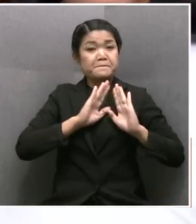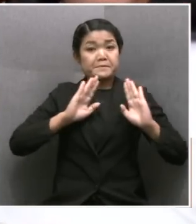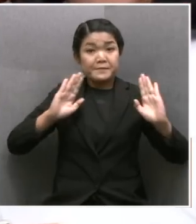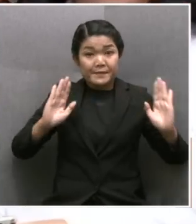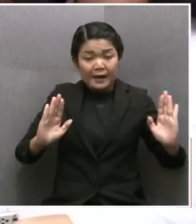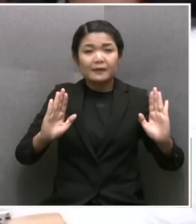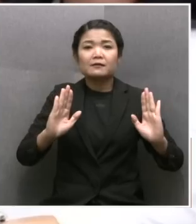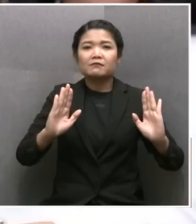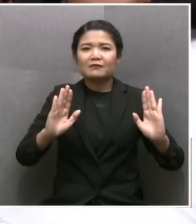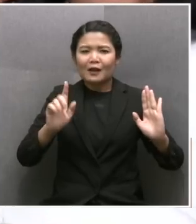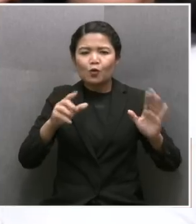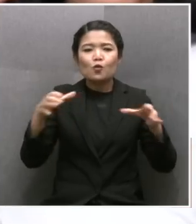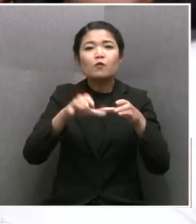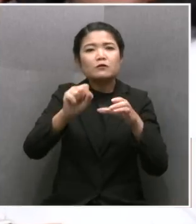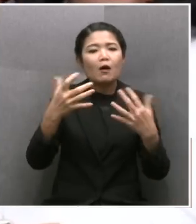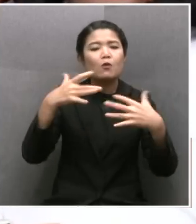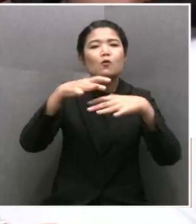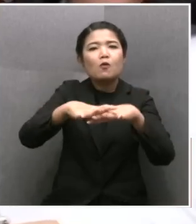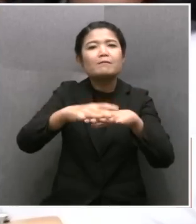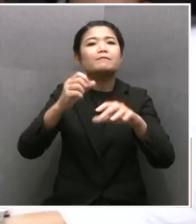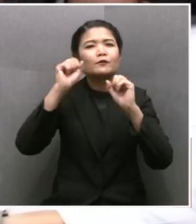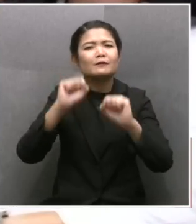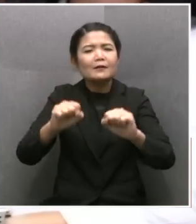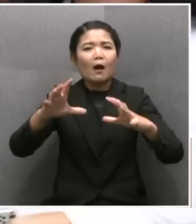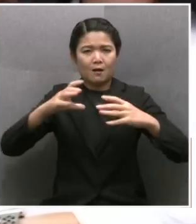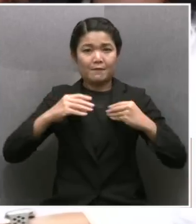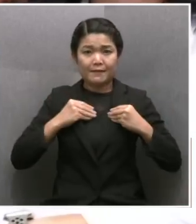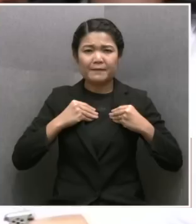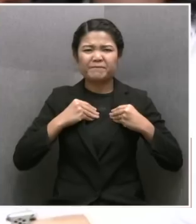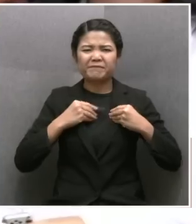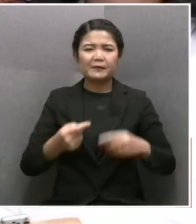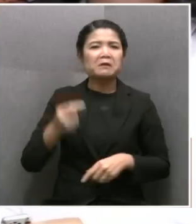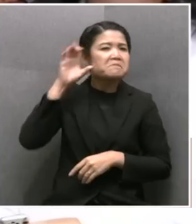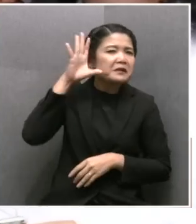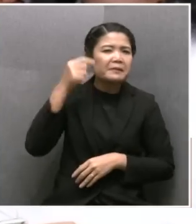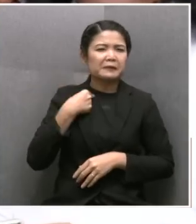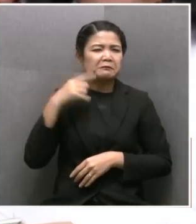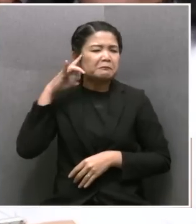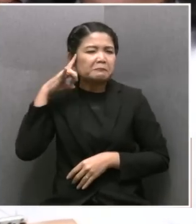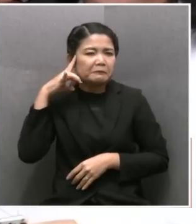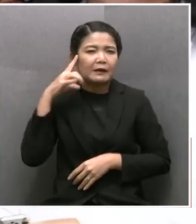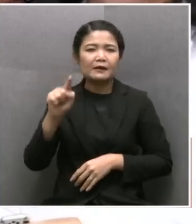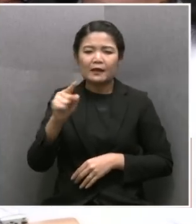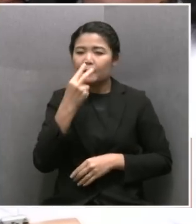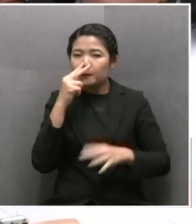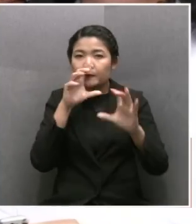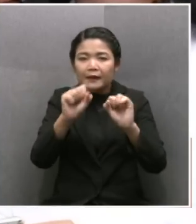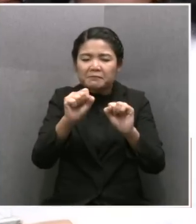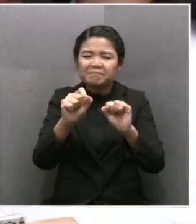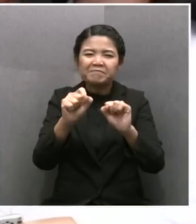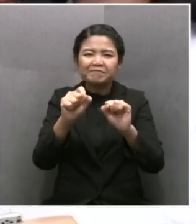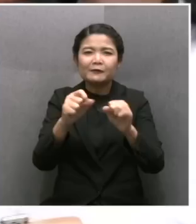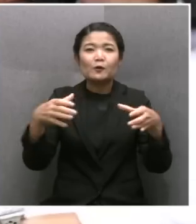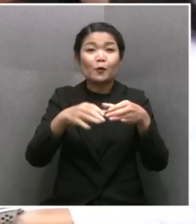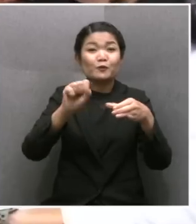ซึ่งจะได้ใจพรรคร่วมนะคะไม่ใช่เป็นเด็กเอาแต่ใจไม่ฟังคนรอบข้างทำให้เสียบรรยากาศพรรคร่วมรัฐบาล